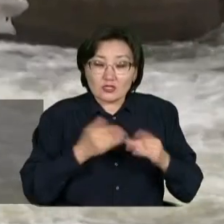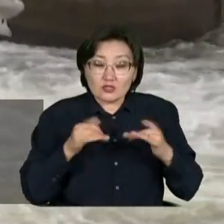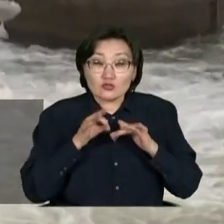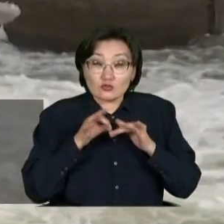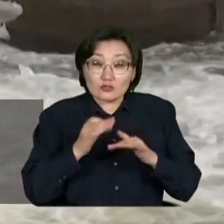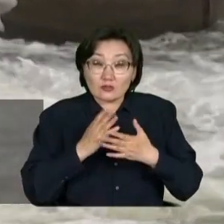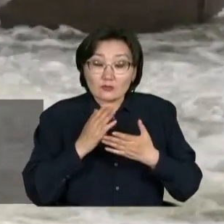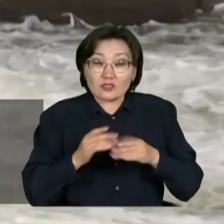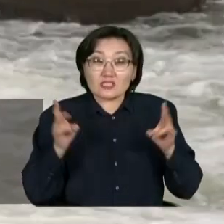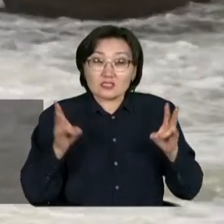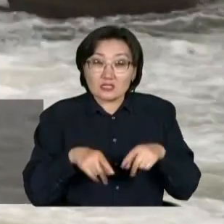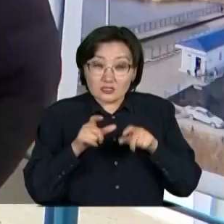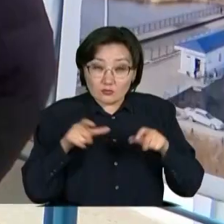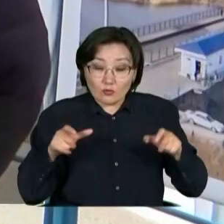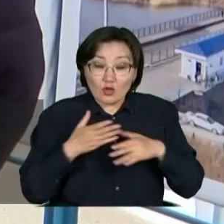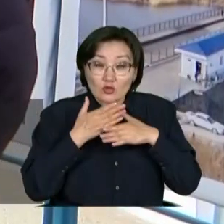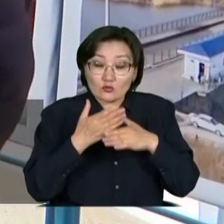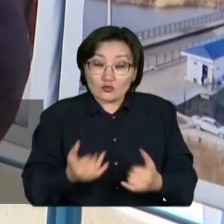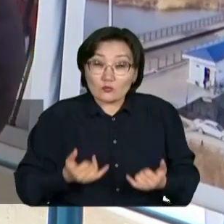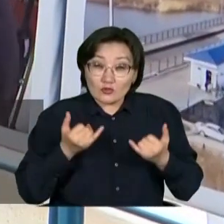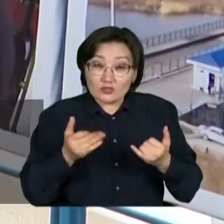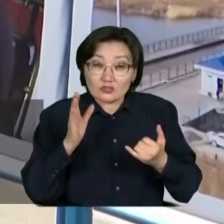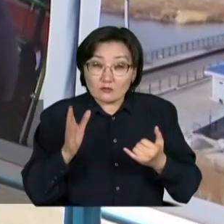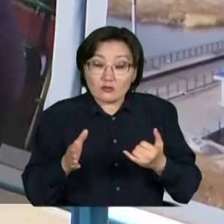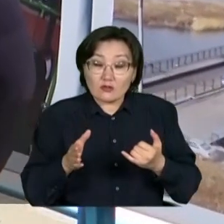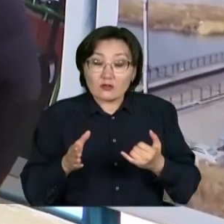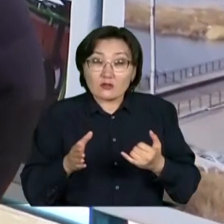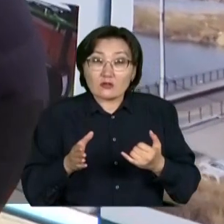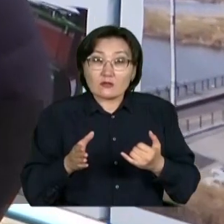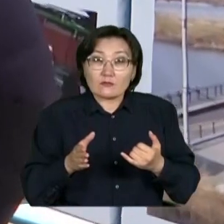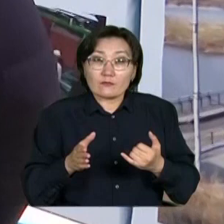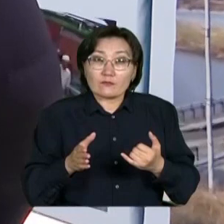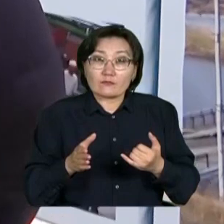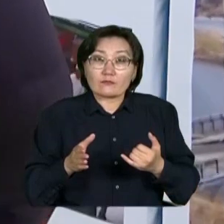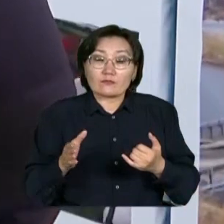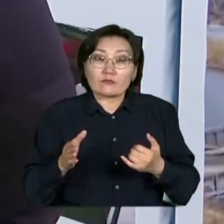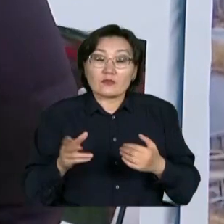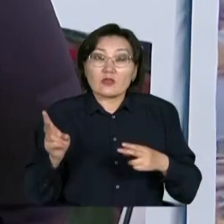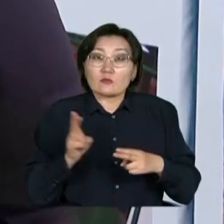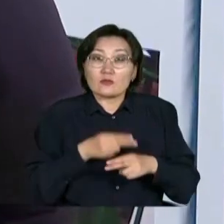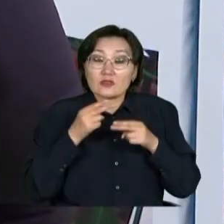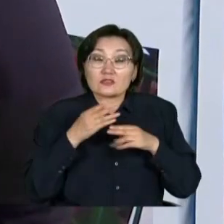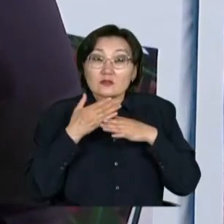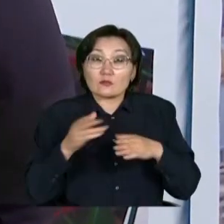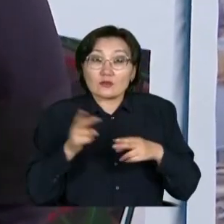жатыр. Зардап шеккен адамдарды көмек көрсетіледі. Көмексіз, үкіметтің көмегінсіз, назарынсыз